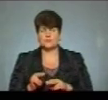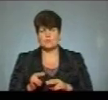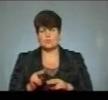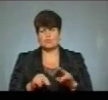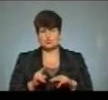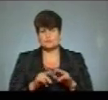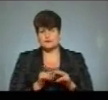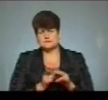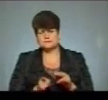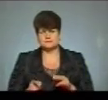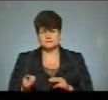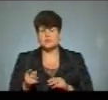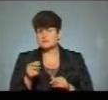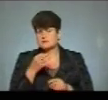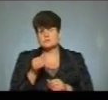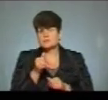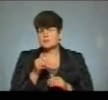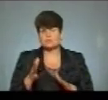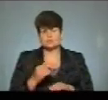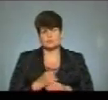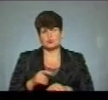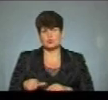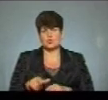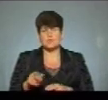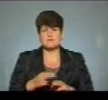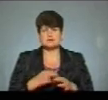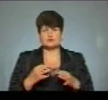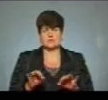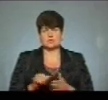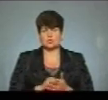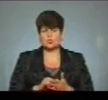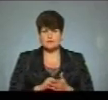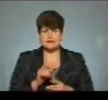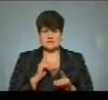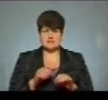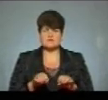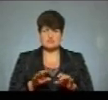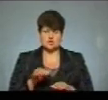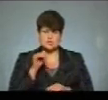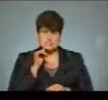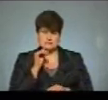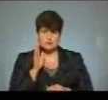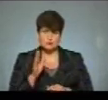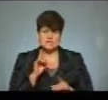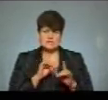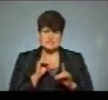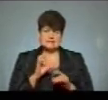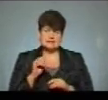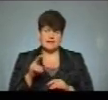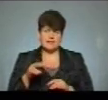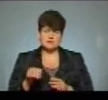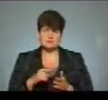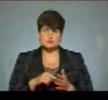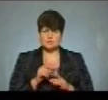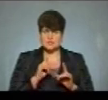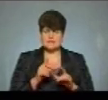Віктор Сніжок сказав, що вони не можуть облаштувати дорогу без дозвільних документів. На нараді вирішили, що завтра має відбутися сесія Скалецької міськради,